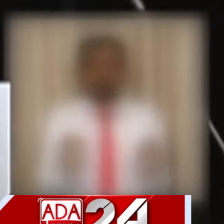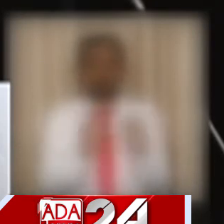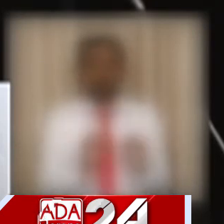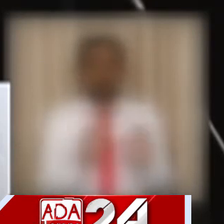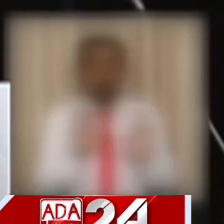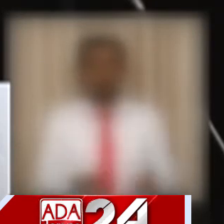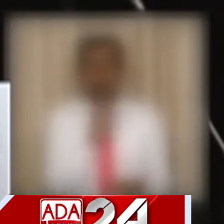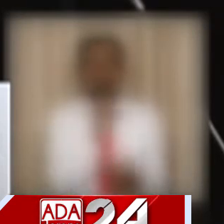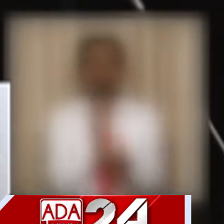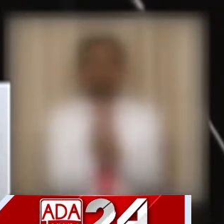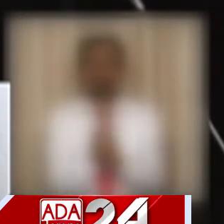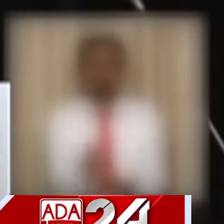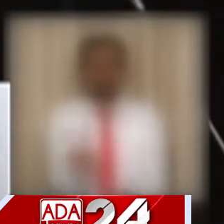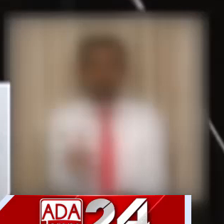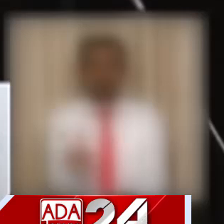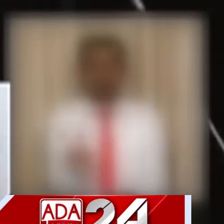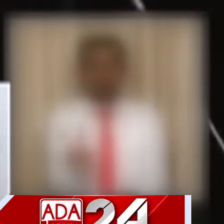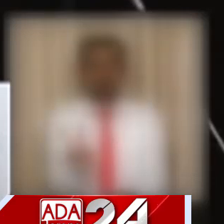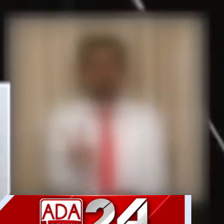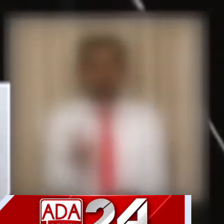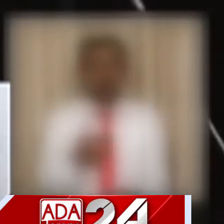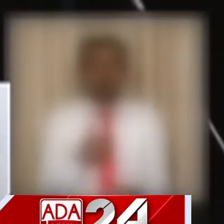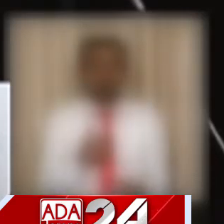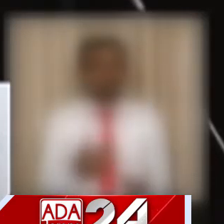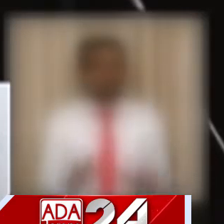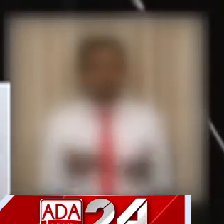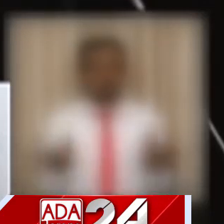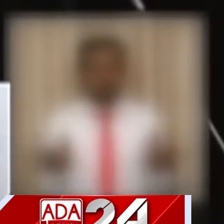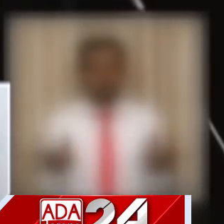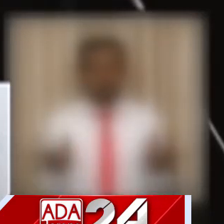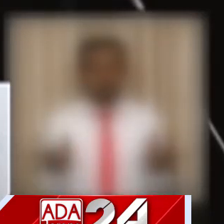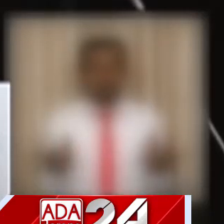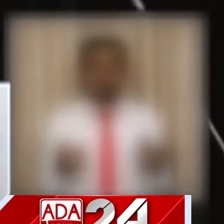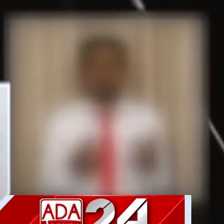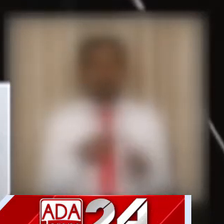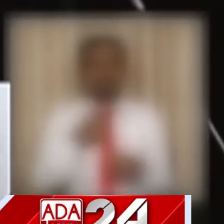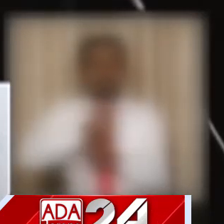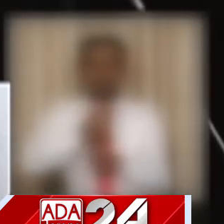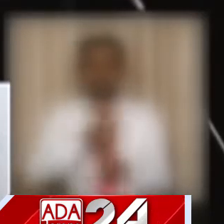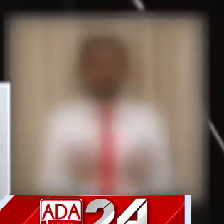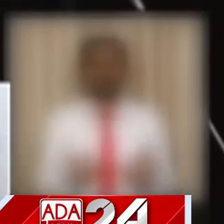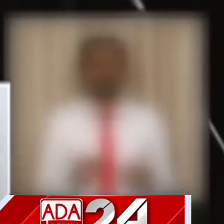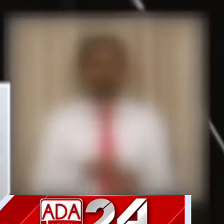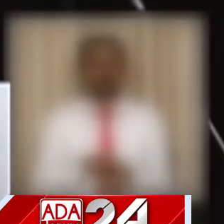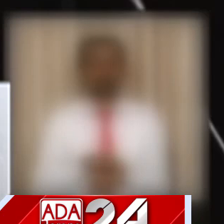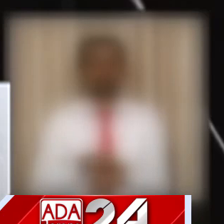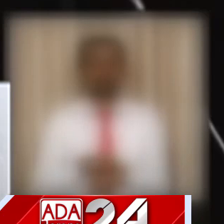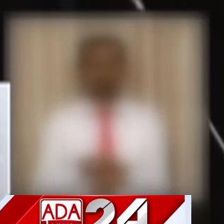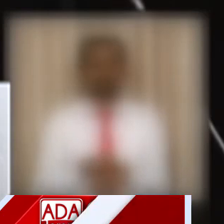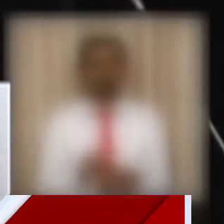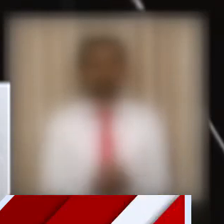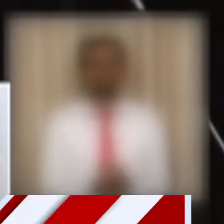නඩු පවරන්නට තිබුණේ දවස් 22යි. අපි කිසිසේත් සෑහීමකට පත්වන්නේ නැහැ නීතිපතිතුමාගේ ඒ ක්‍රියාමාර්ගය සම්බන්ධයෙන්. ඉතින් ඒතොර